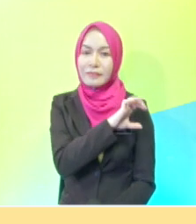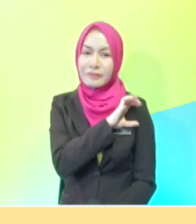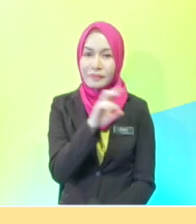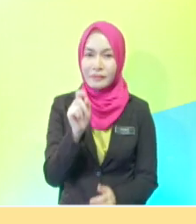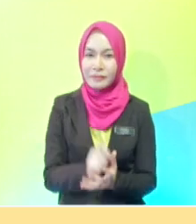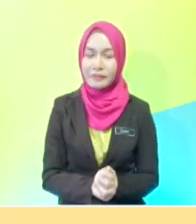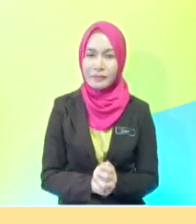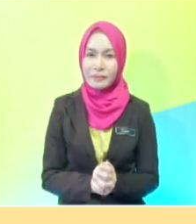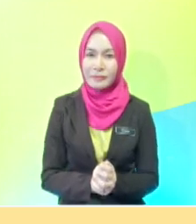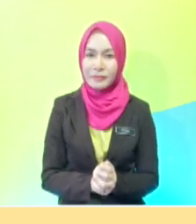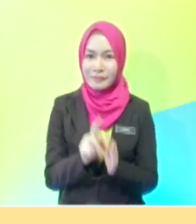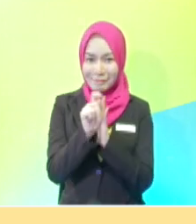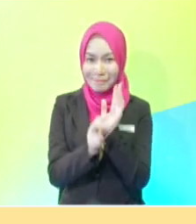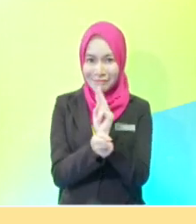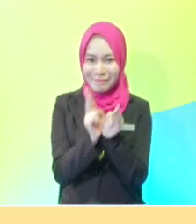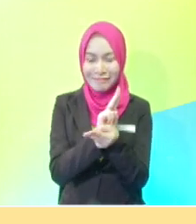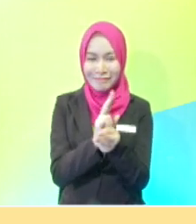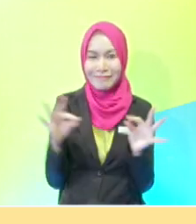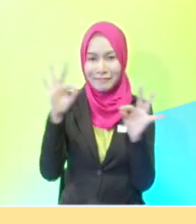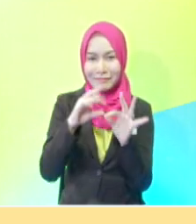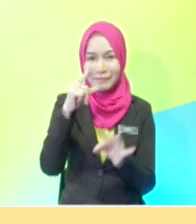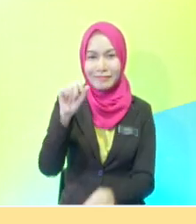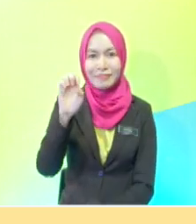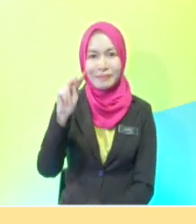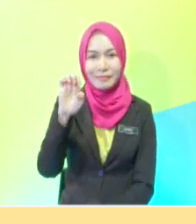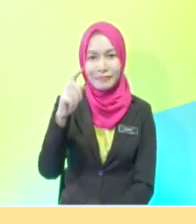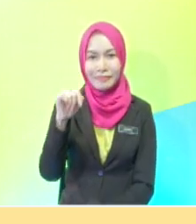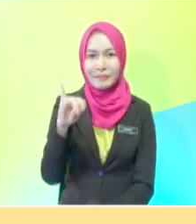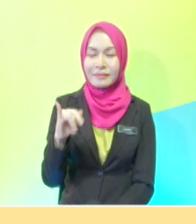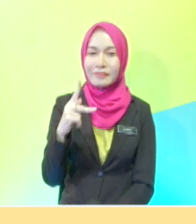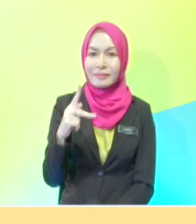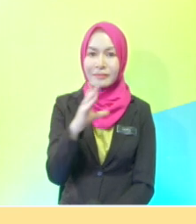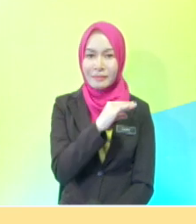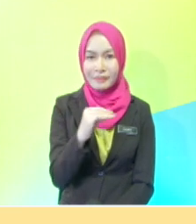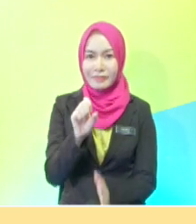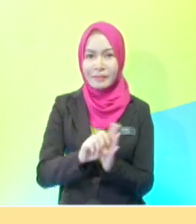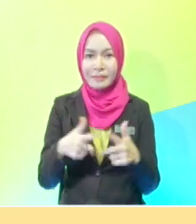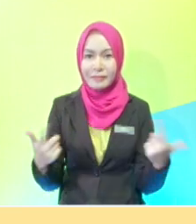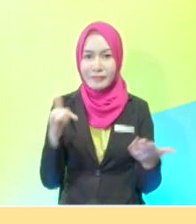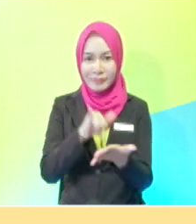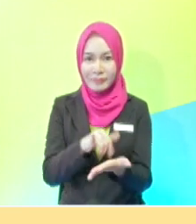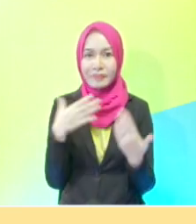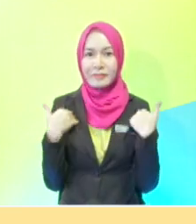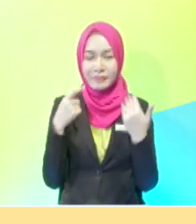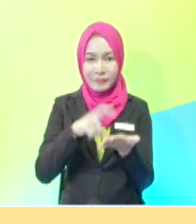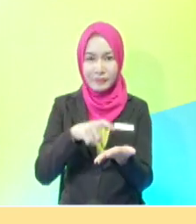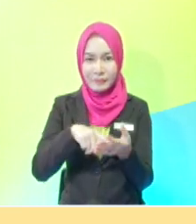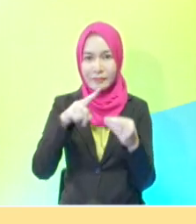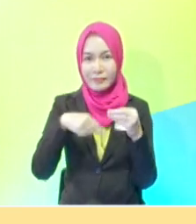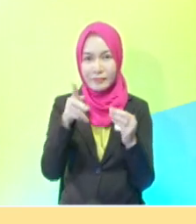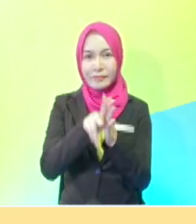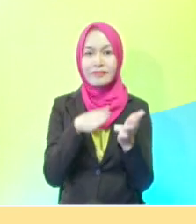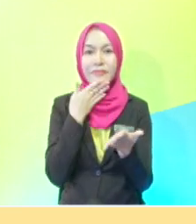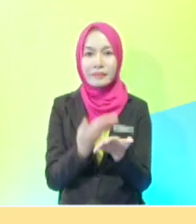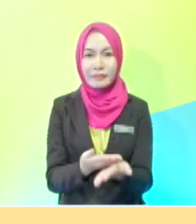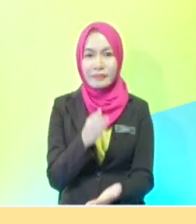makanan terubah sesuai genetik Oke selain daripada itu kita juga ada beberapa membincangkan tentang kebaikan